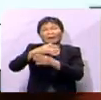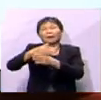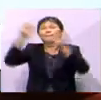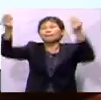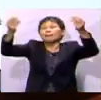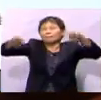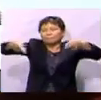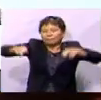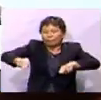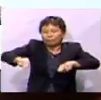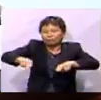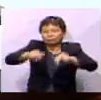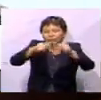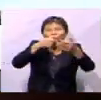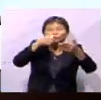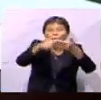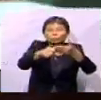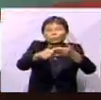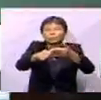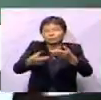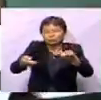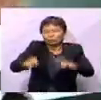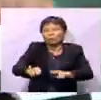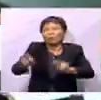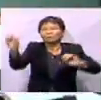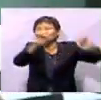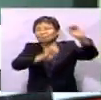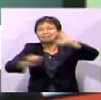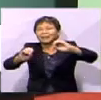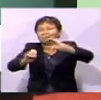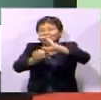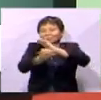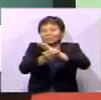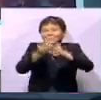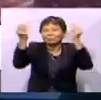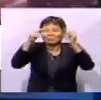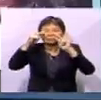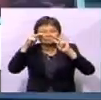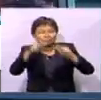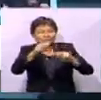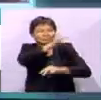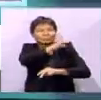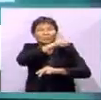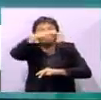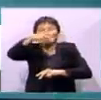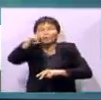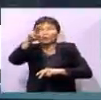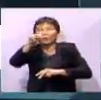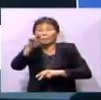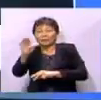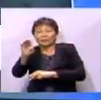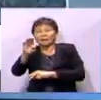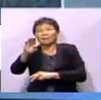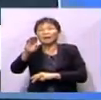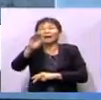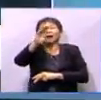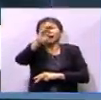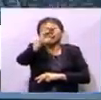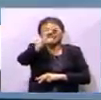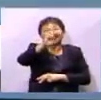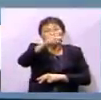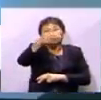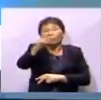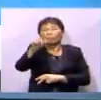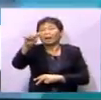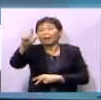majlis menandatangani dokumen ikrar bebas rasuah. Majlis itu disaksikan pengerusi PUNB Tan Sri Muhammad Ali Rustam